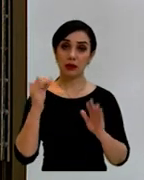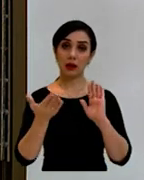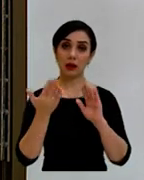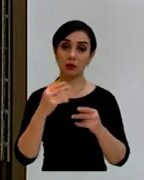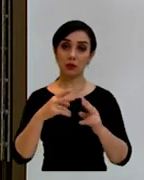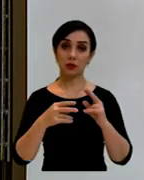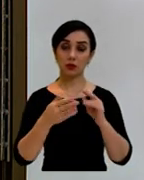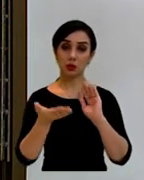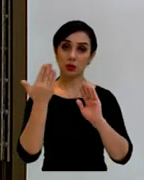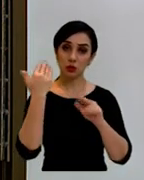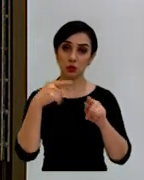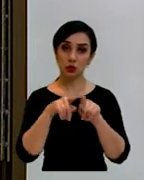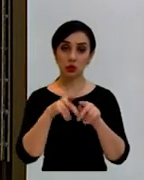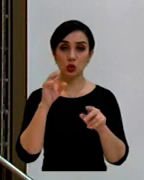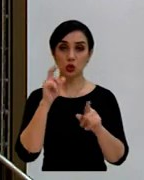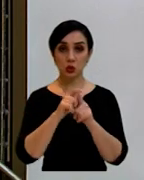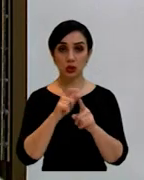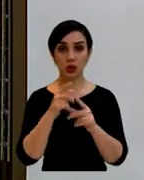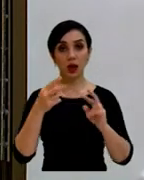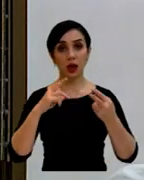so'zlarga aylanib qolganmi?